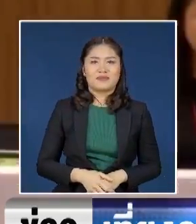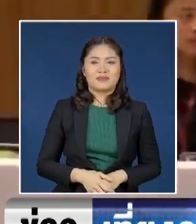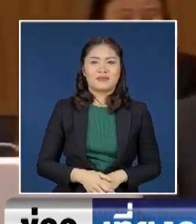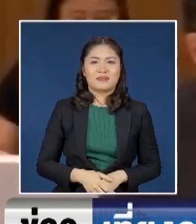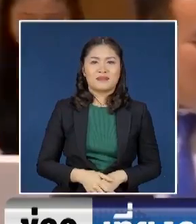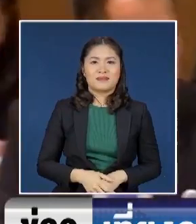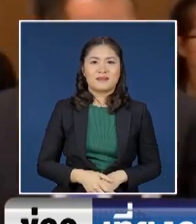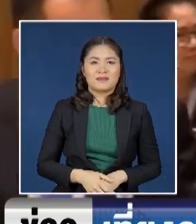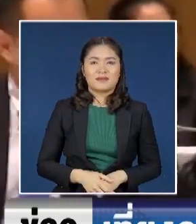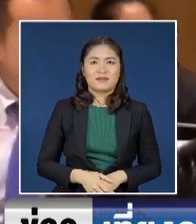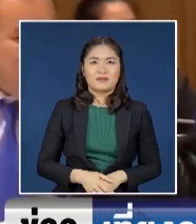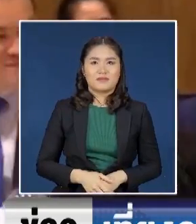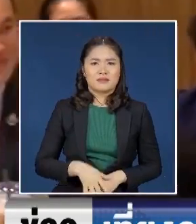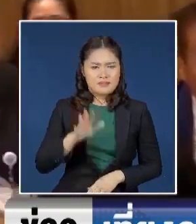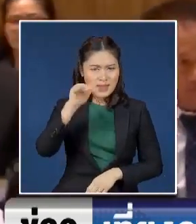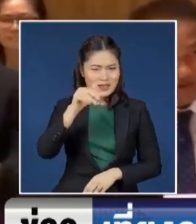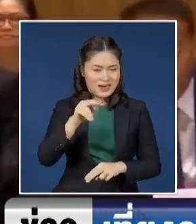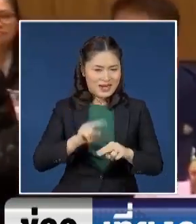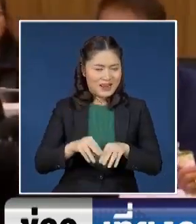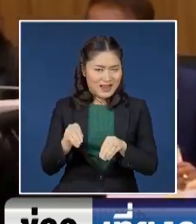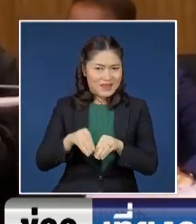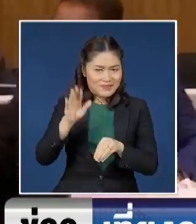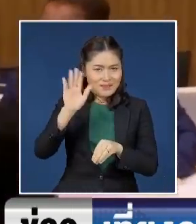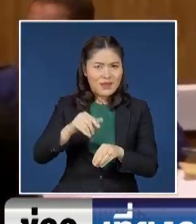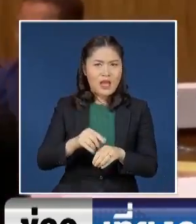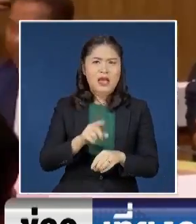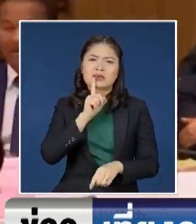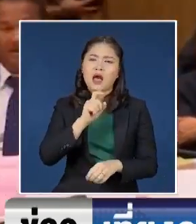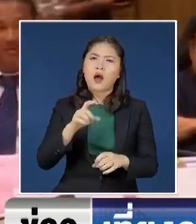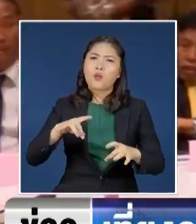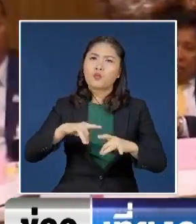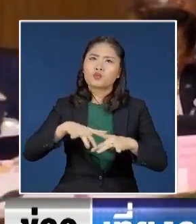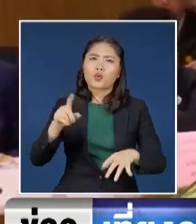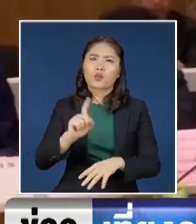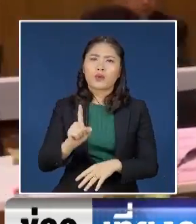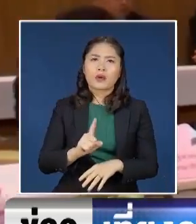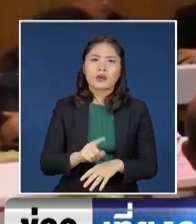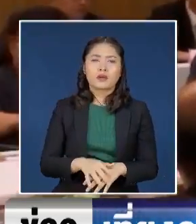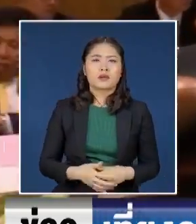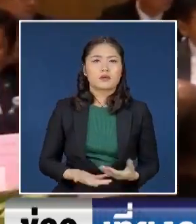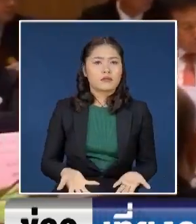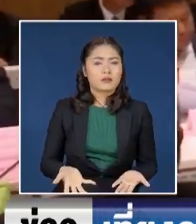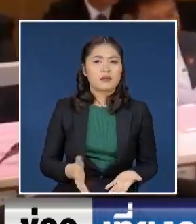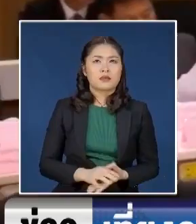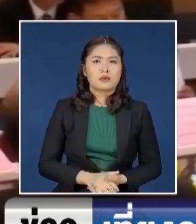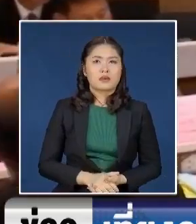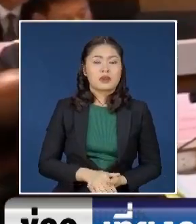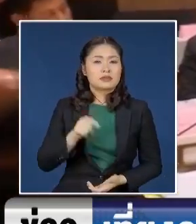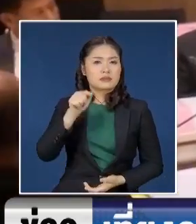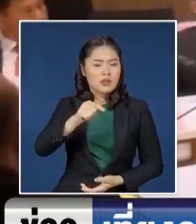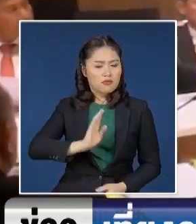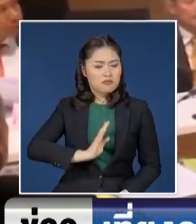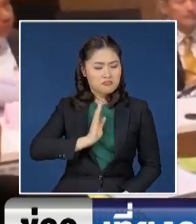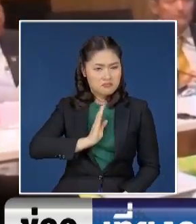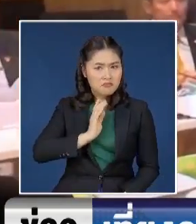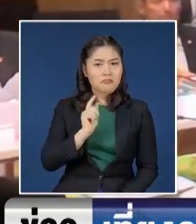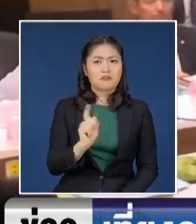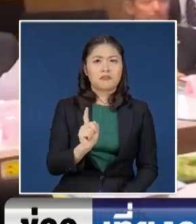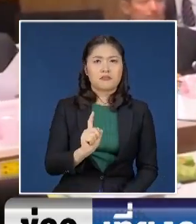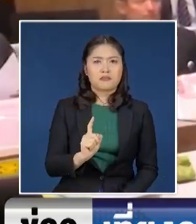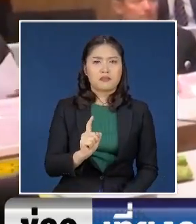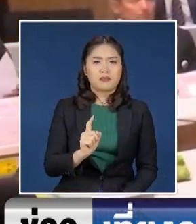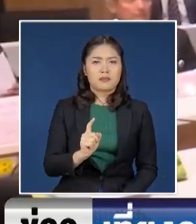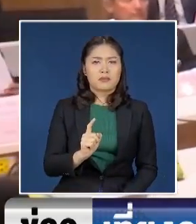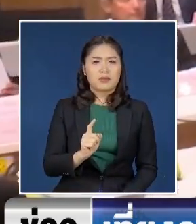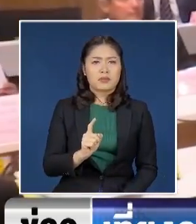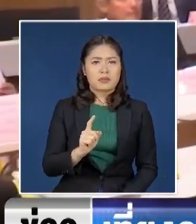ใกล้ผมเลย ท่านประธานครับผมถามความเหมาะสมนะครับเราเป็นผู้แทนราษฎรนะครับศักดิ์ศรีเนี่ยนะครับเราเป็นกรรม